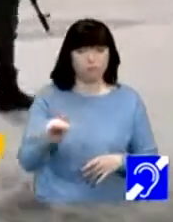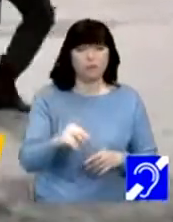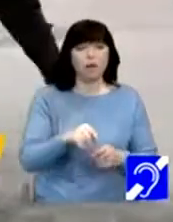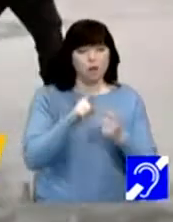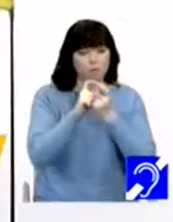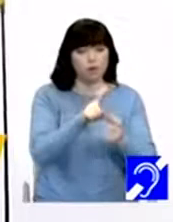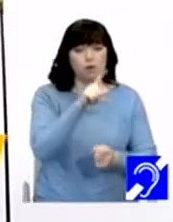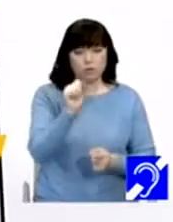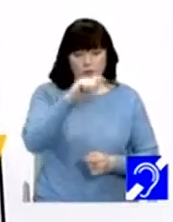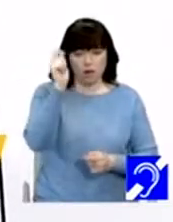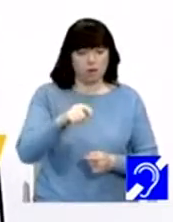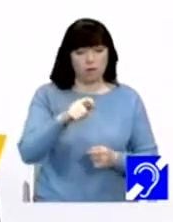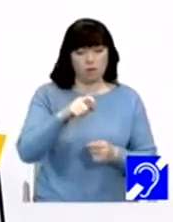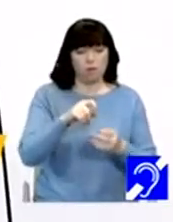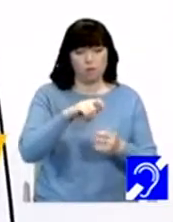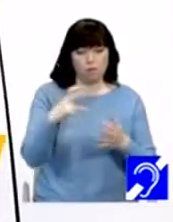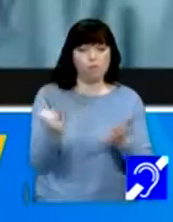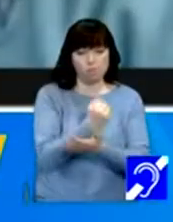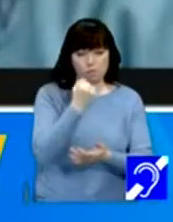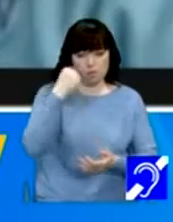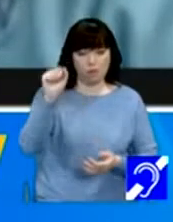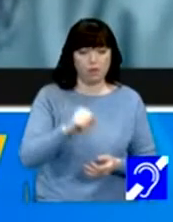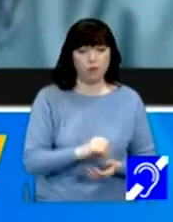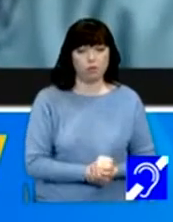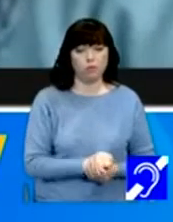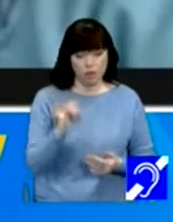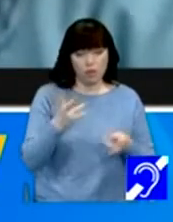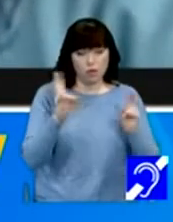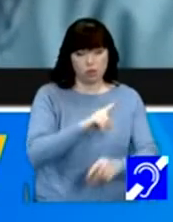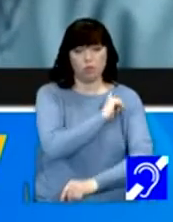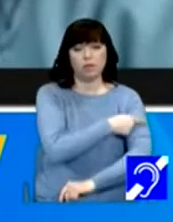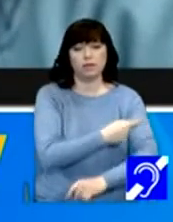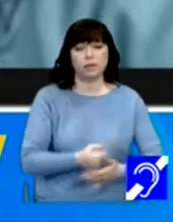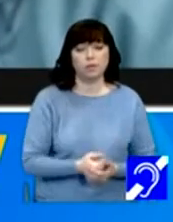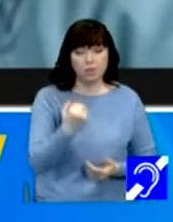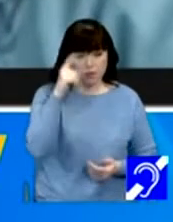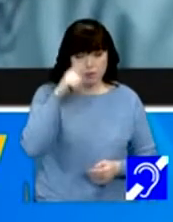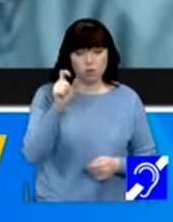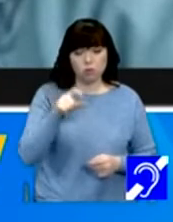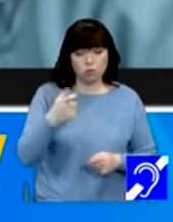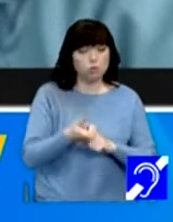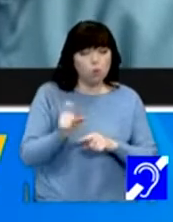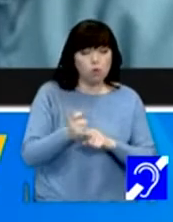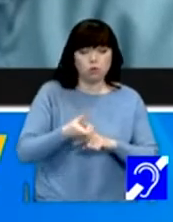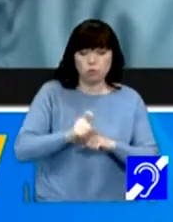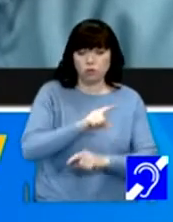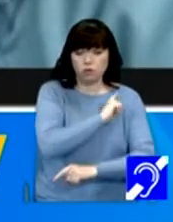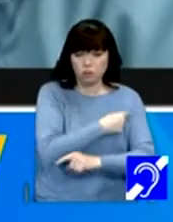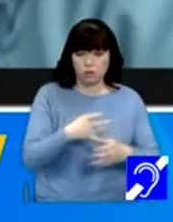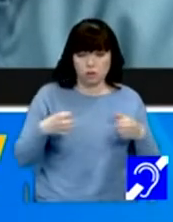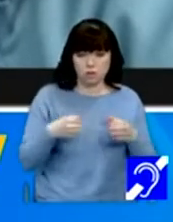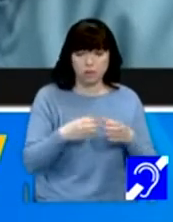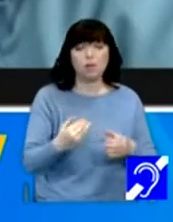pentru victorie și rămâne puternic. Вы знаете, люди очень-очень сильно сплотились и